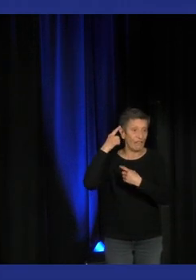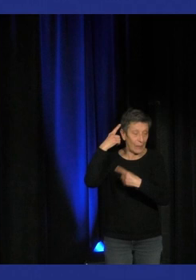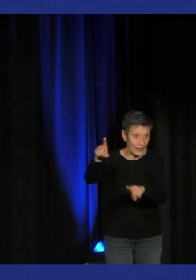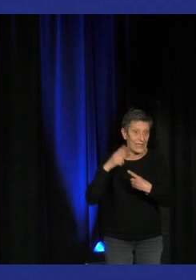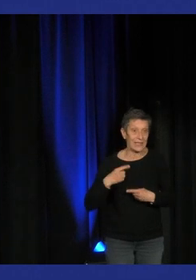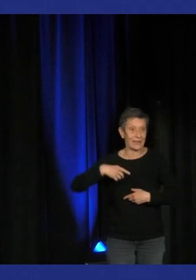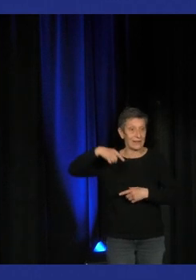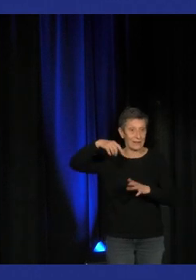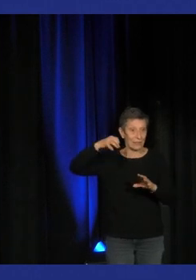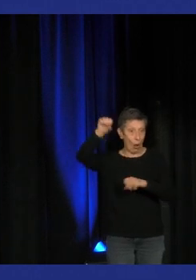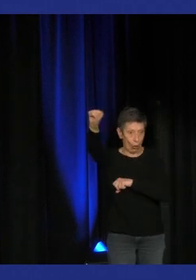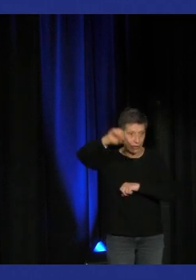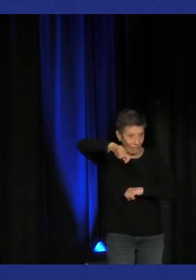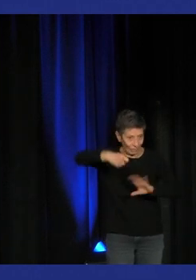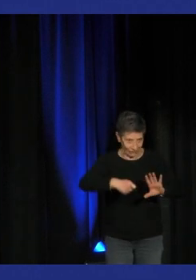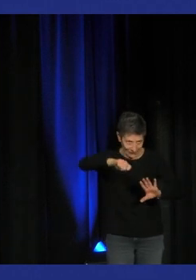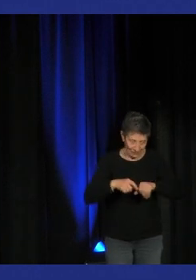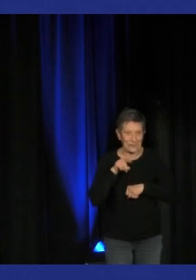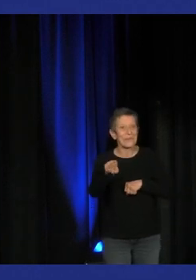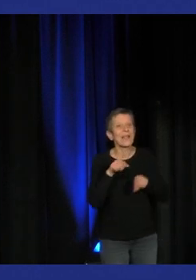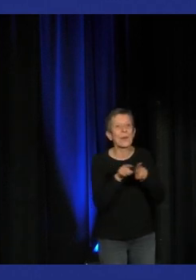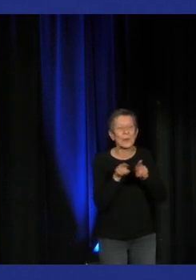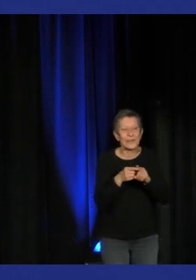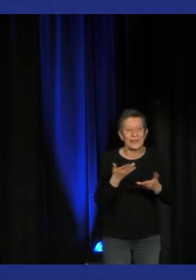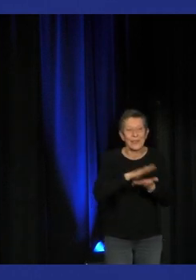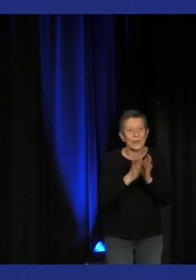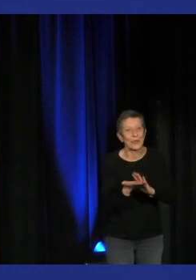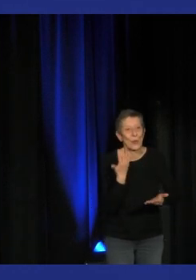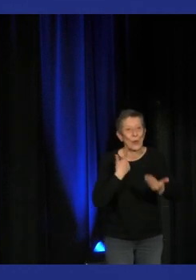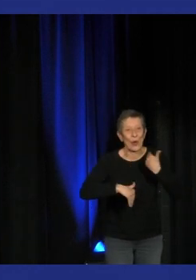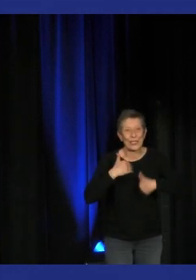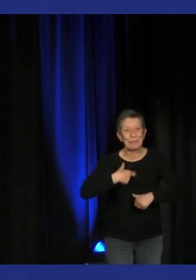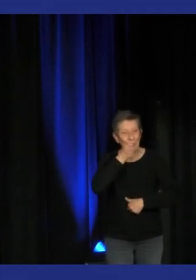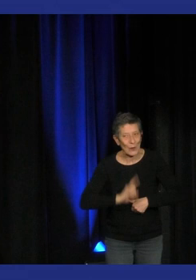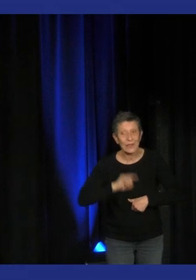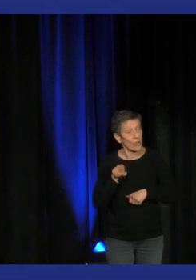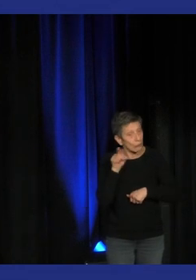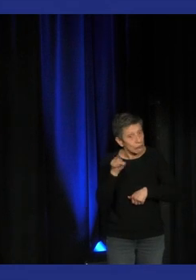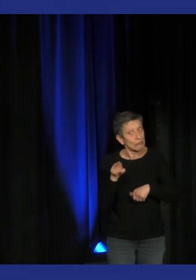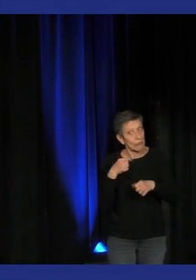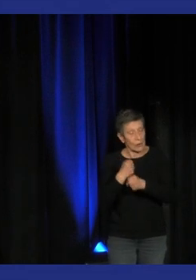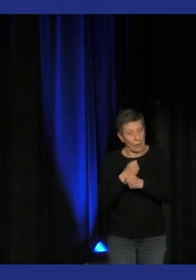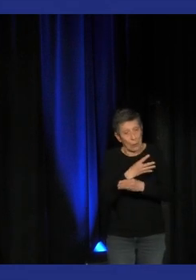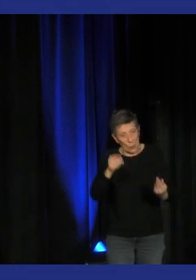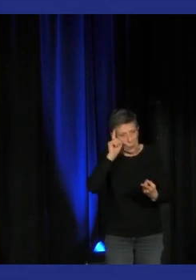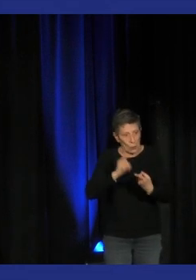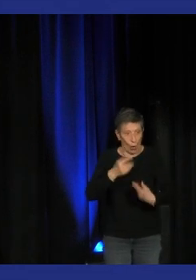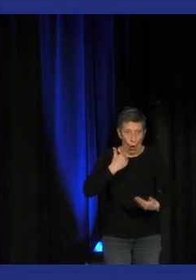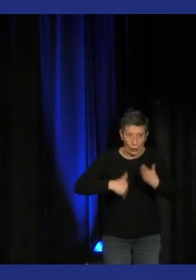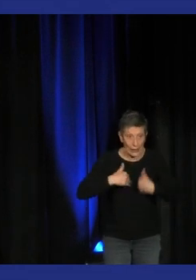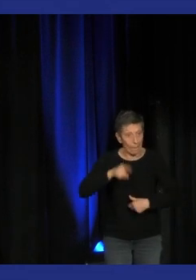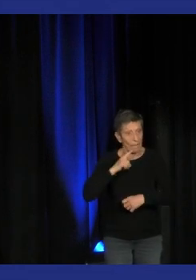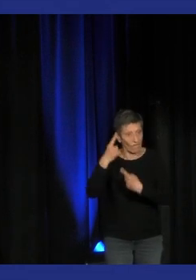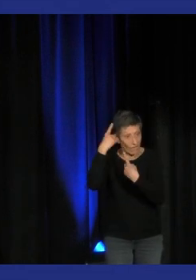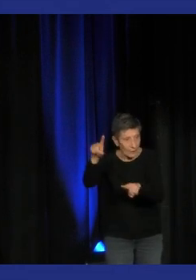l'association Handiparentalité. Vous avez beaucoup travaillé sur la question de handicap et de féminisme et aussi sur